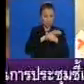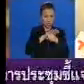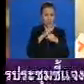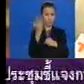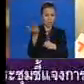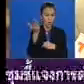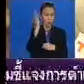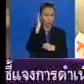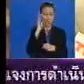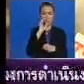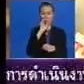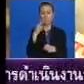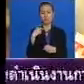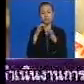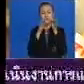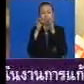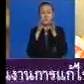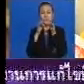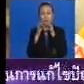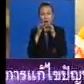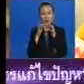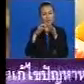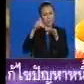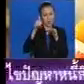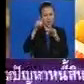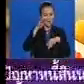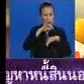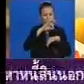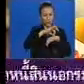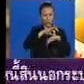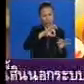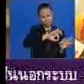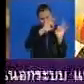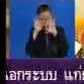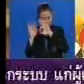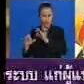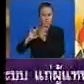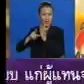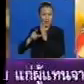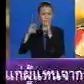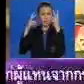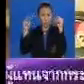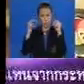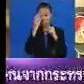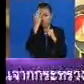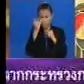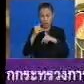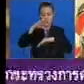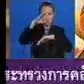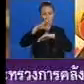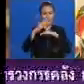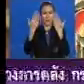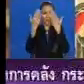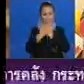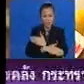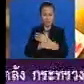เมื่อถึงเวลาอภิปรายนายกอบศักดิ์อาจจะไปดำรงตำแหน่งเลขาธิการนายกรัฐมนตรีแล้วเพราะจะมีการปรับคณะรัฐมนตรีเพียงตำแหน่งเดียว